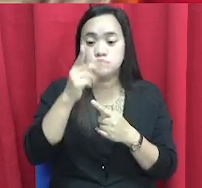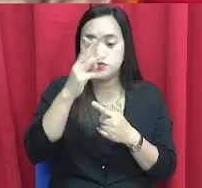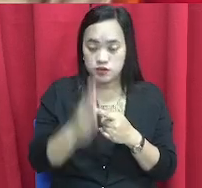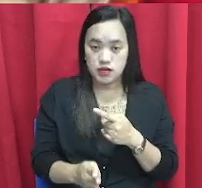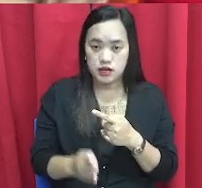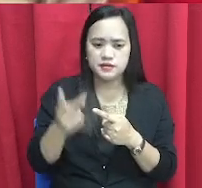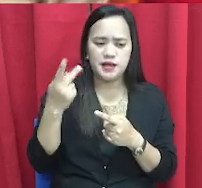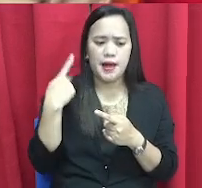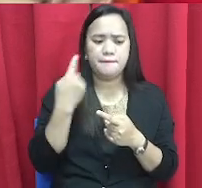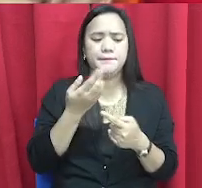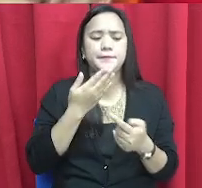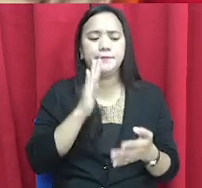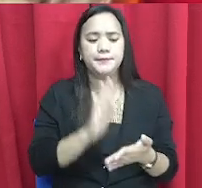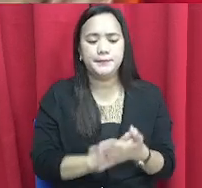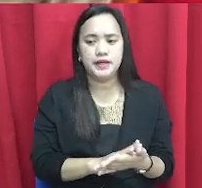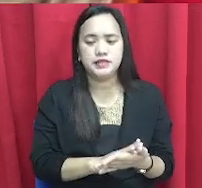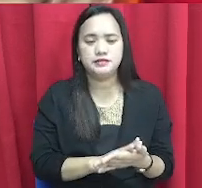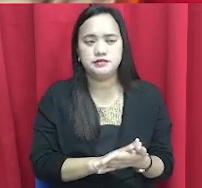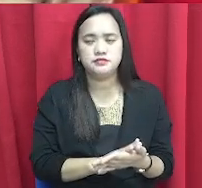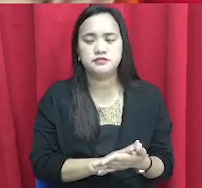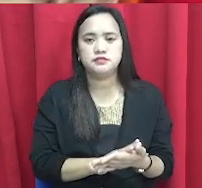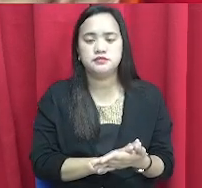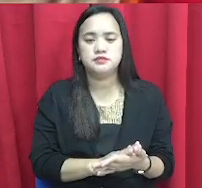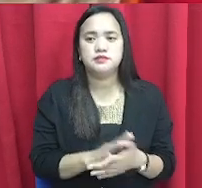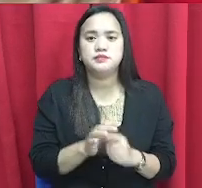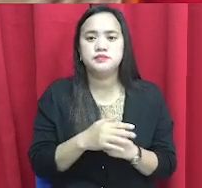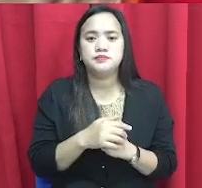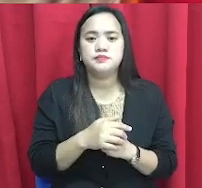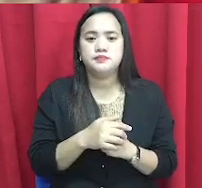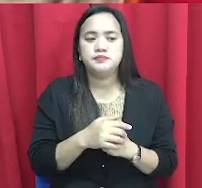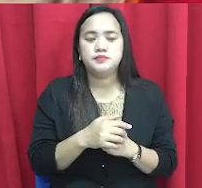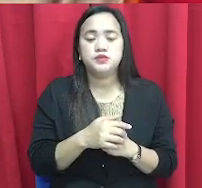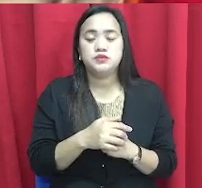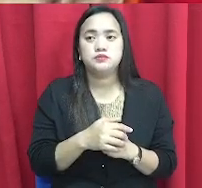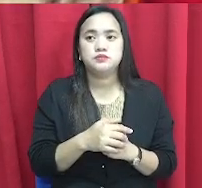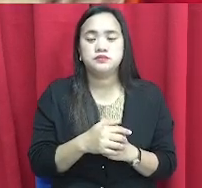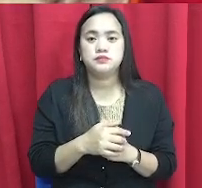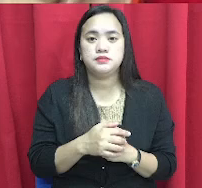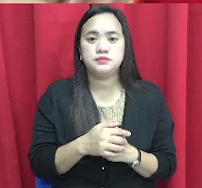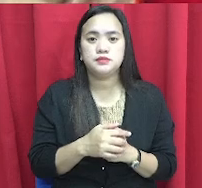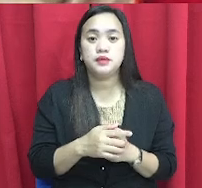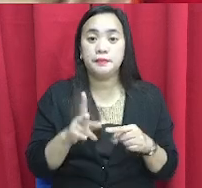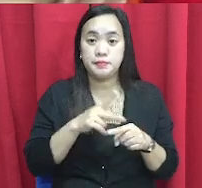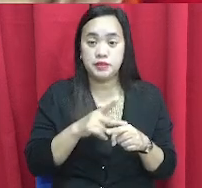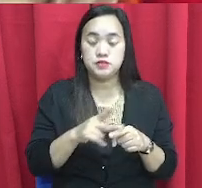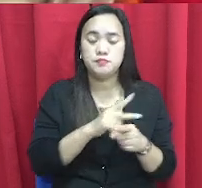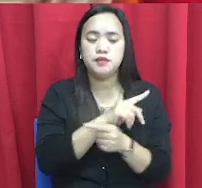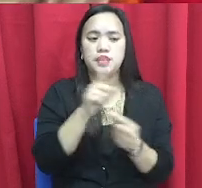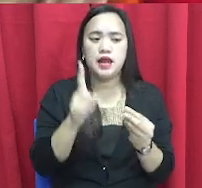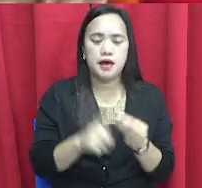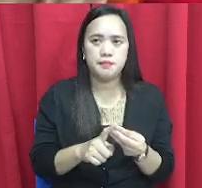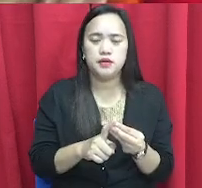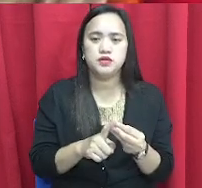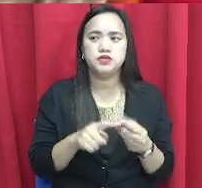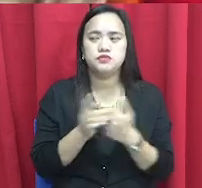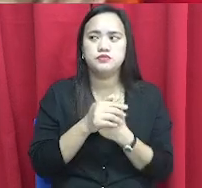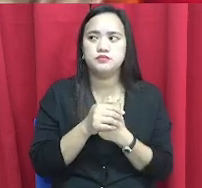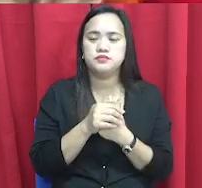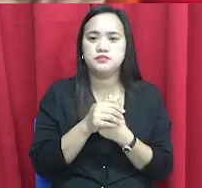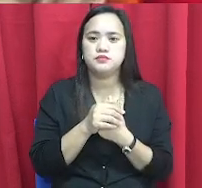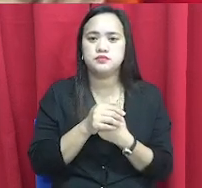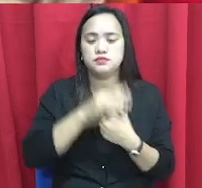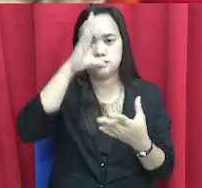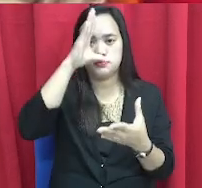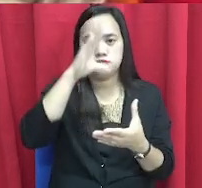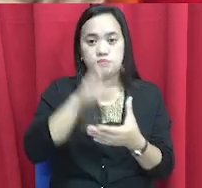Sigurado po mahihirapan kayo pag pumasok na kayo sa pagpapamilya so sa amin pong ah sa aking